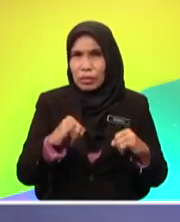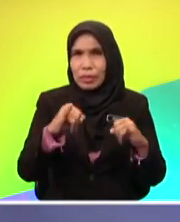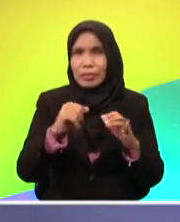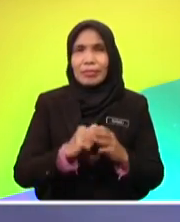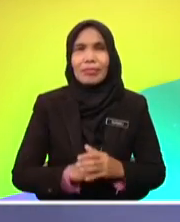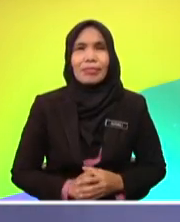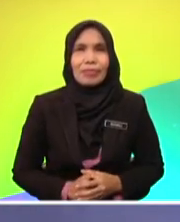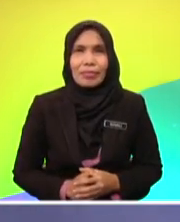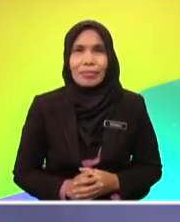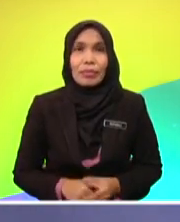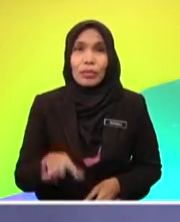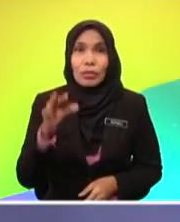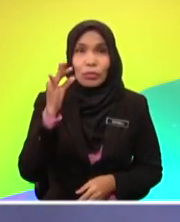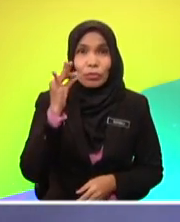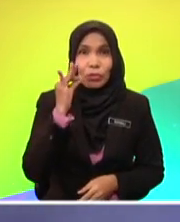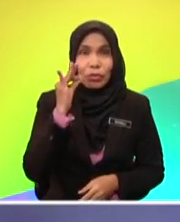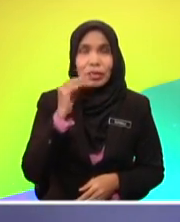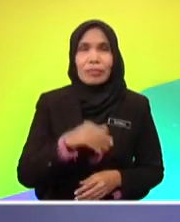adalah